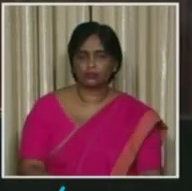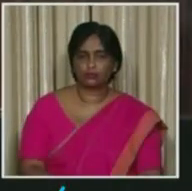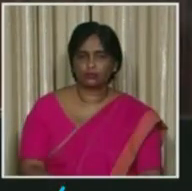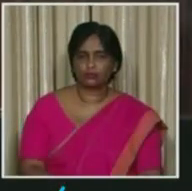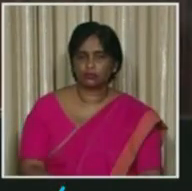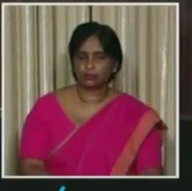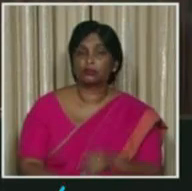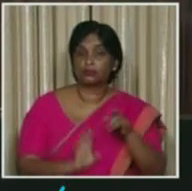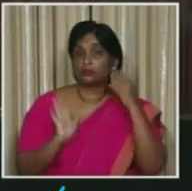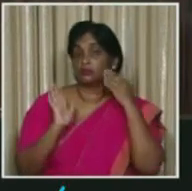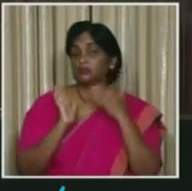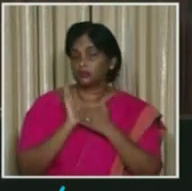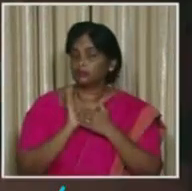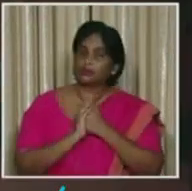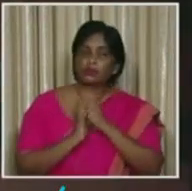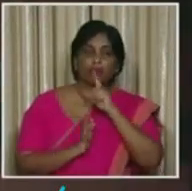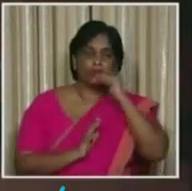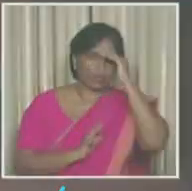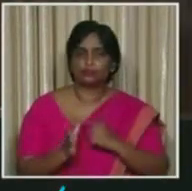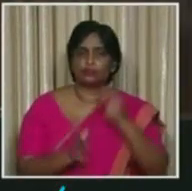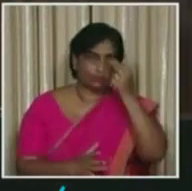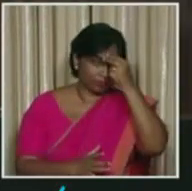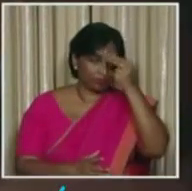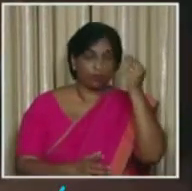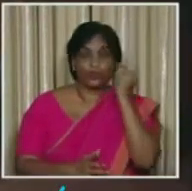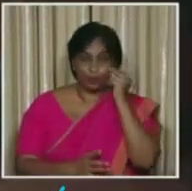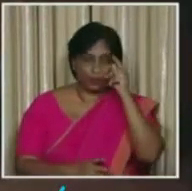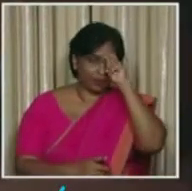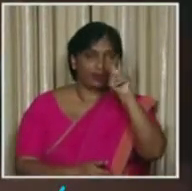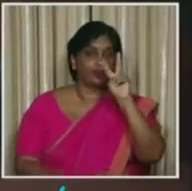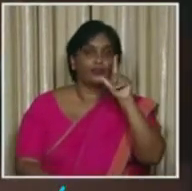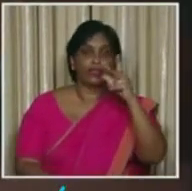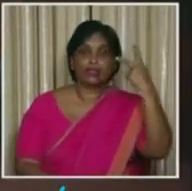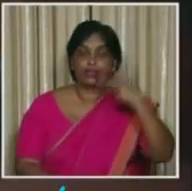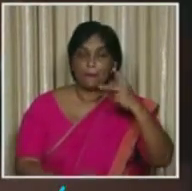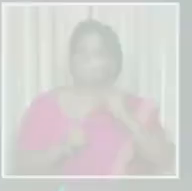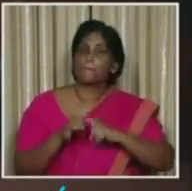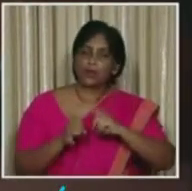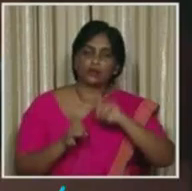will refer to the honorable speaker ඉතින් නෑනේ මං දැක්ක කොහෙ ගිල්ලක් දන්නේ එයා කොහෙද ඉන්නේ අඩුමතරම ඉස්ත්‍රික පාර්ලිමේන්තු දවස්වල ඉන්නන